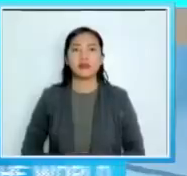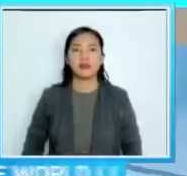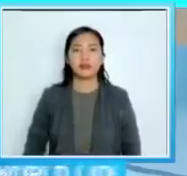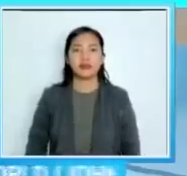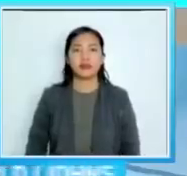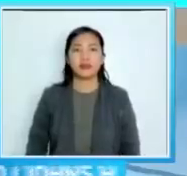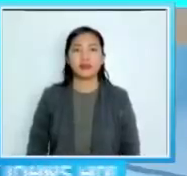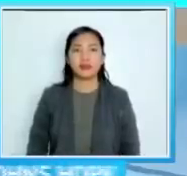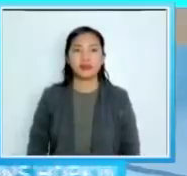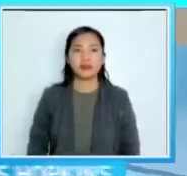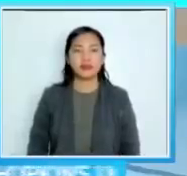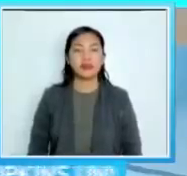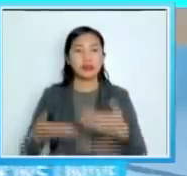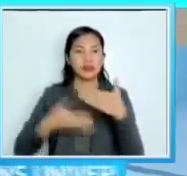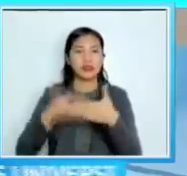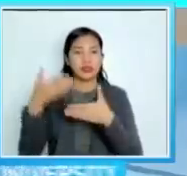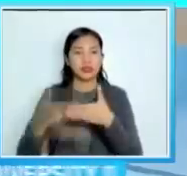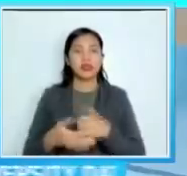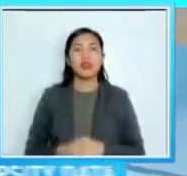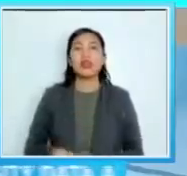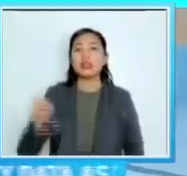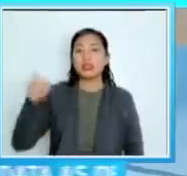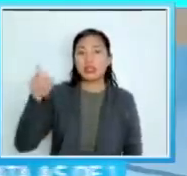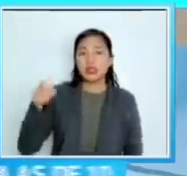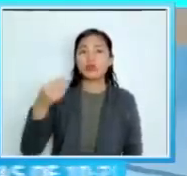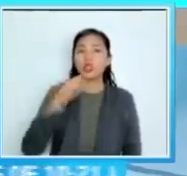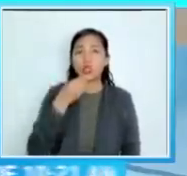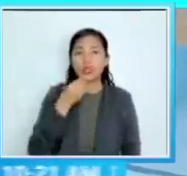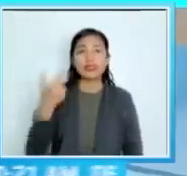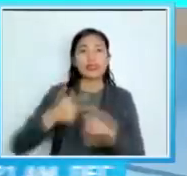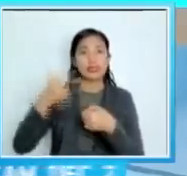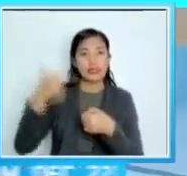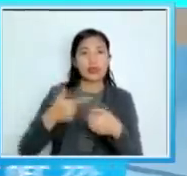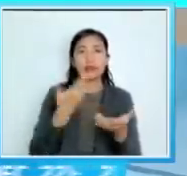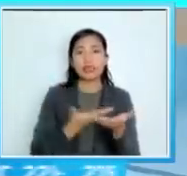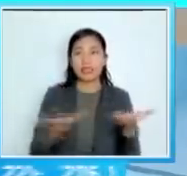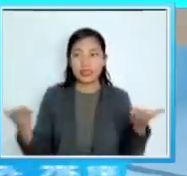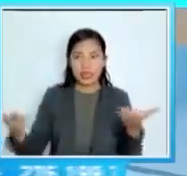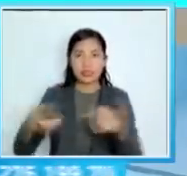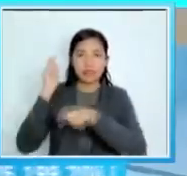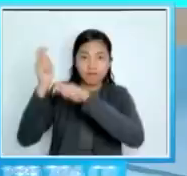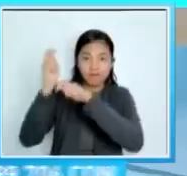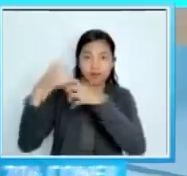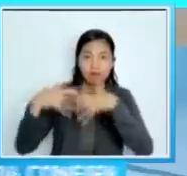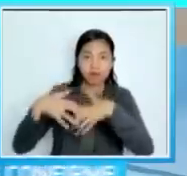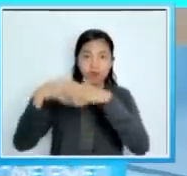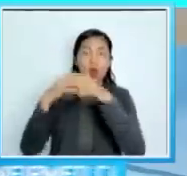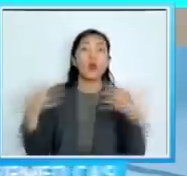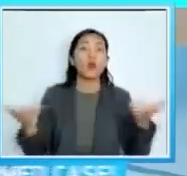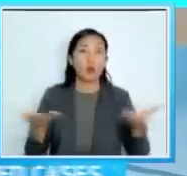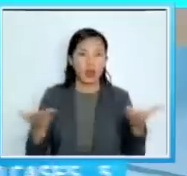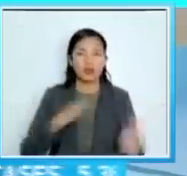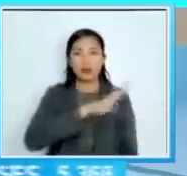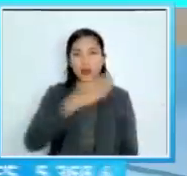News. Nananawagan ng pagkain, krudo at construction materials ang ilang kababayan natin sa Bohol matapos hagupitin ng